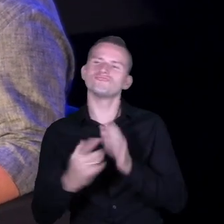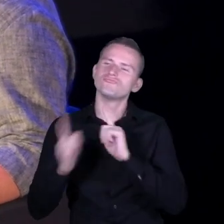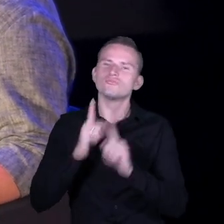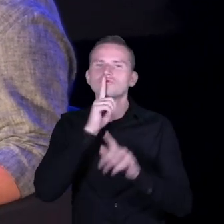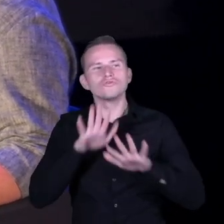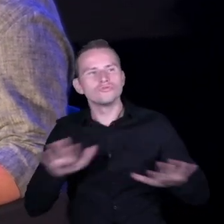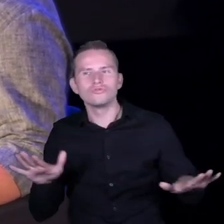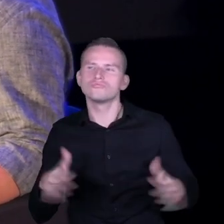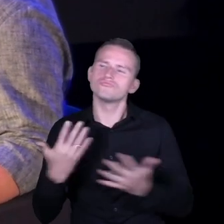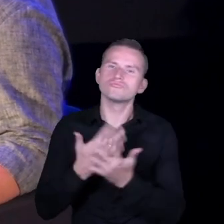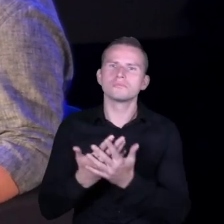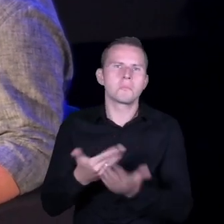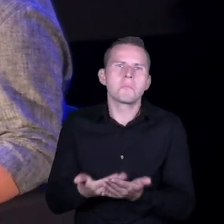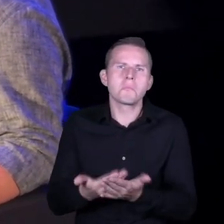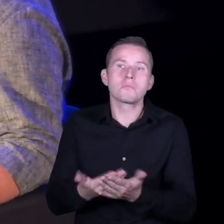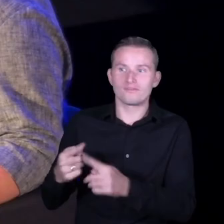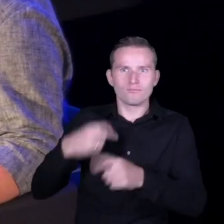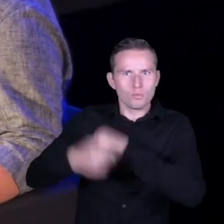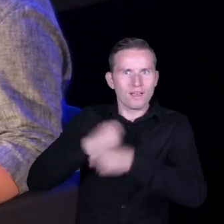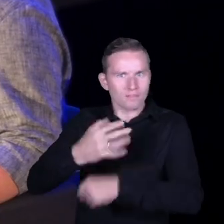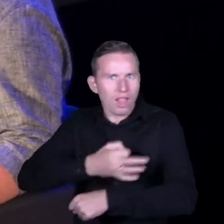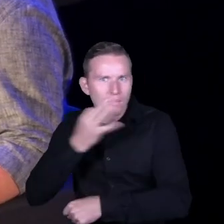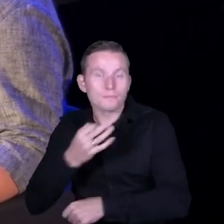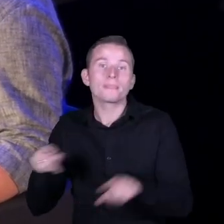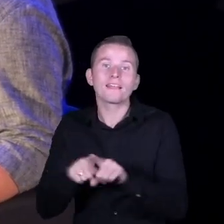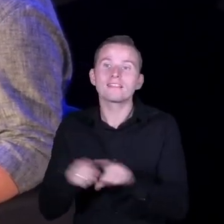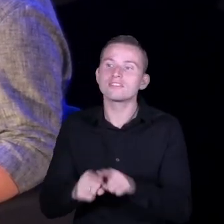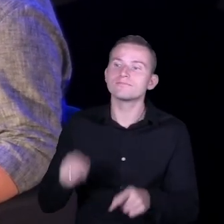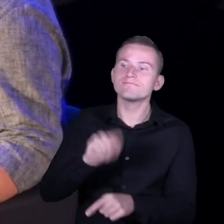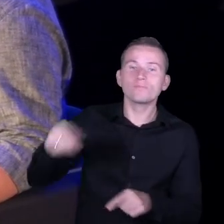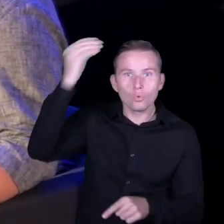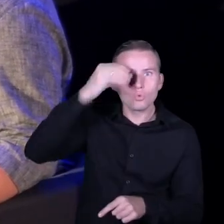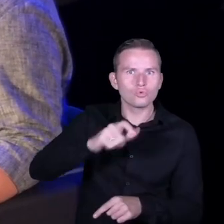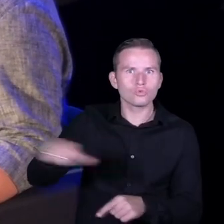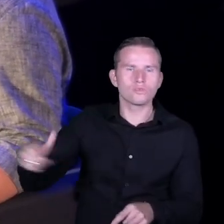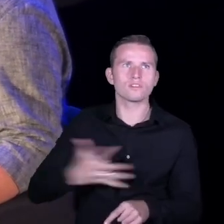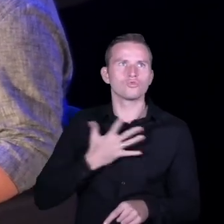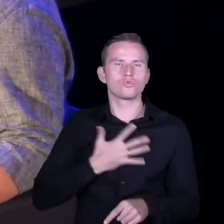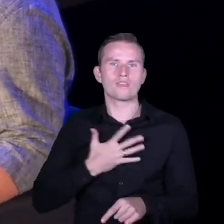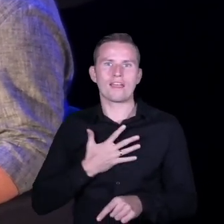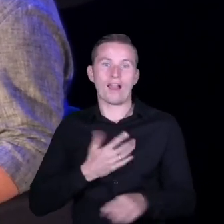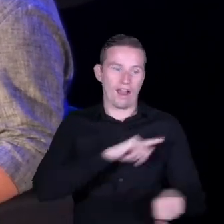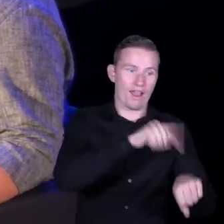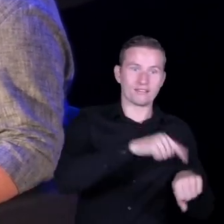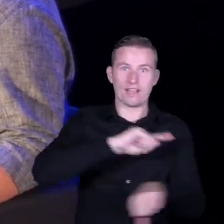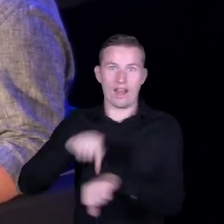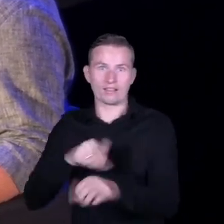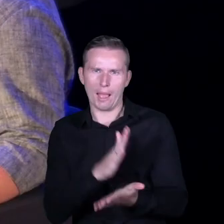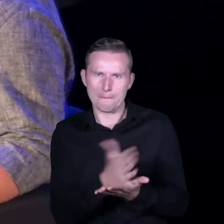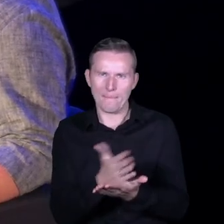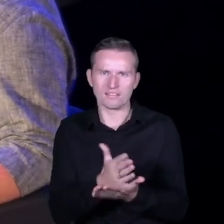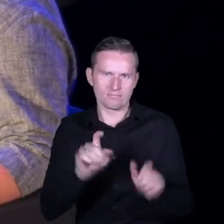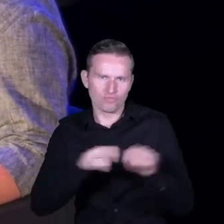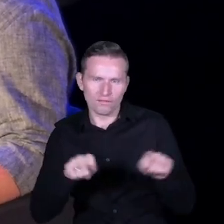wzmocnić współpracę, z drugiej dać uczniom przestrzeń, w której pomiędzy lekcjami mogą zwyczajnie przyjść i ze sobą rozmawiać.